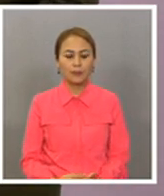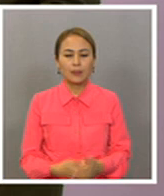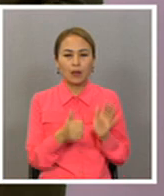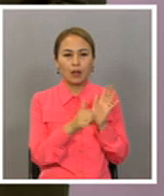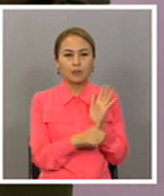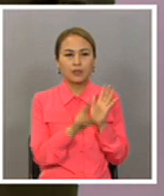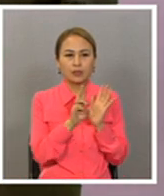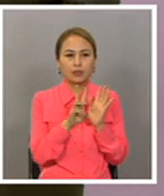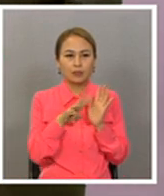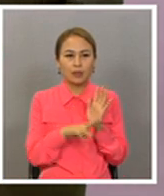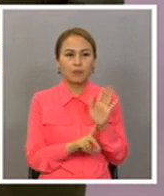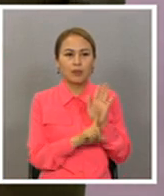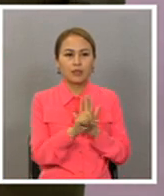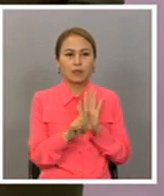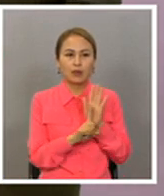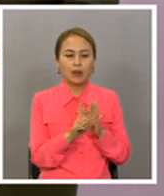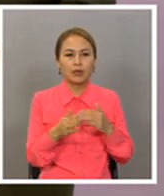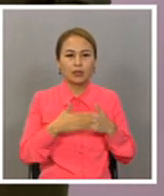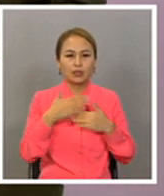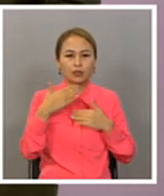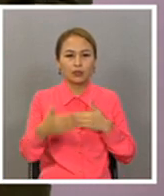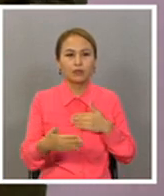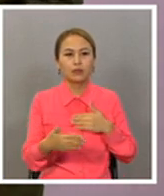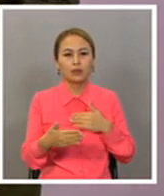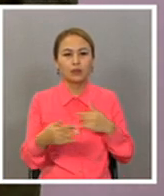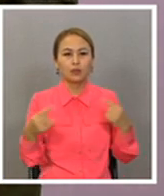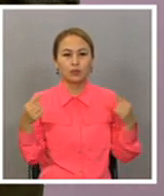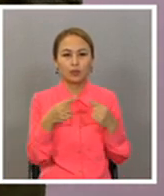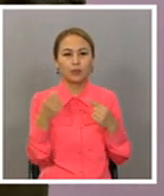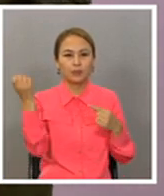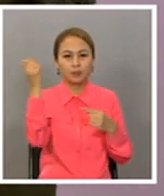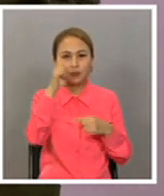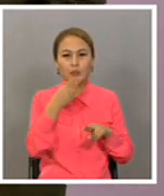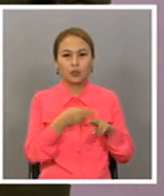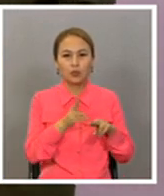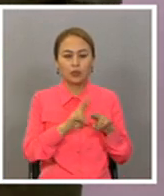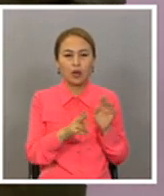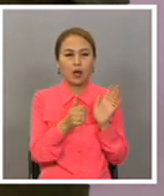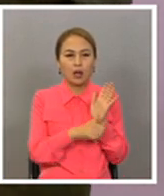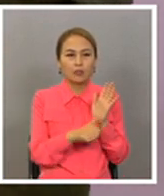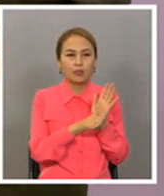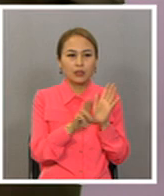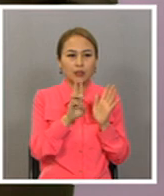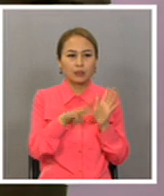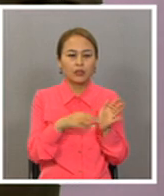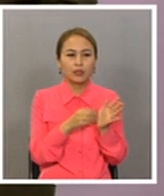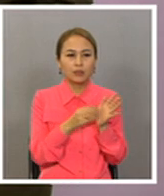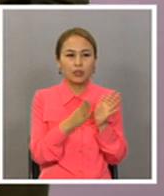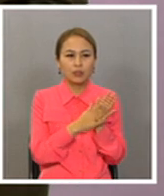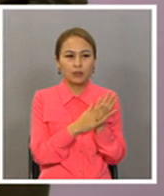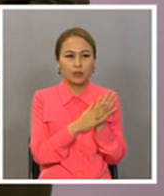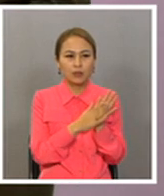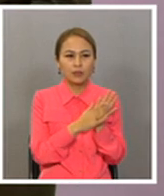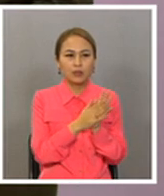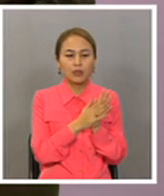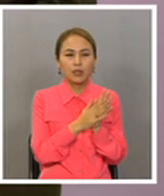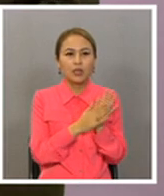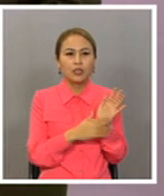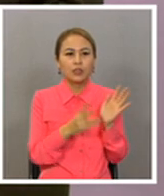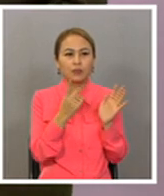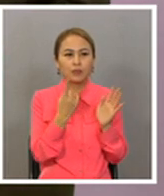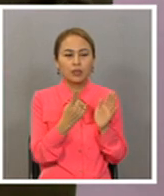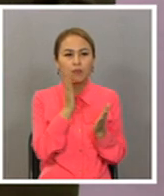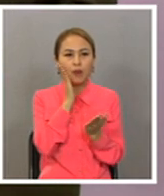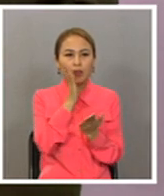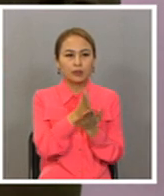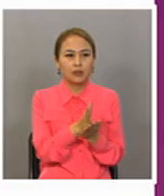60 км, яғни бастапқы арақашықтық белгілі, сондықтан 60 км деп жазып аламыз. Бір